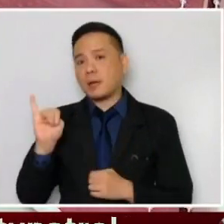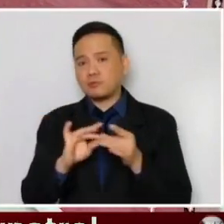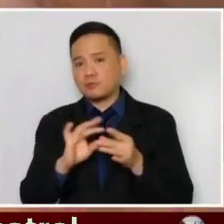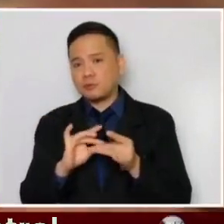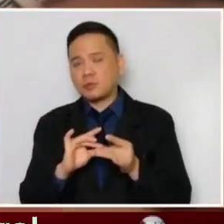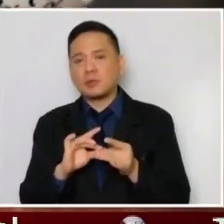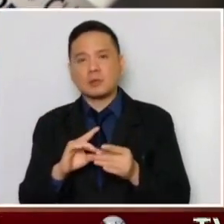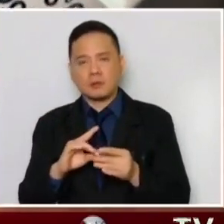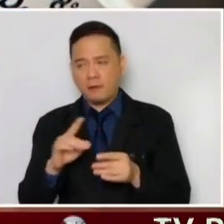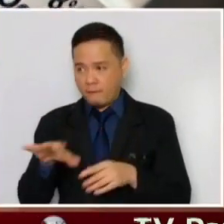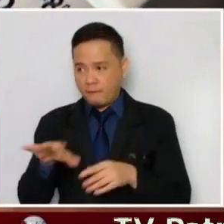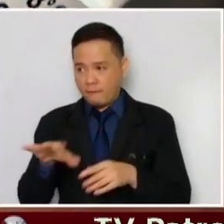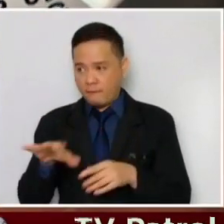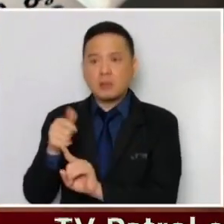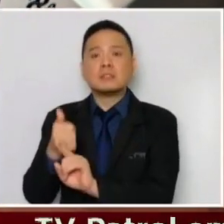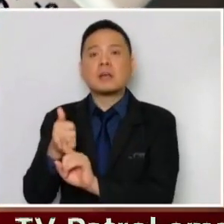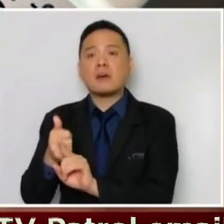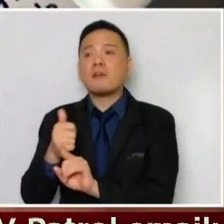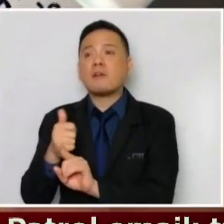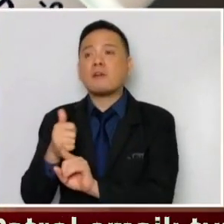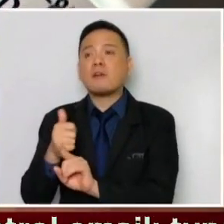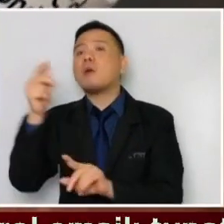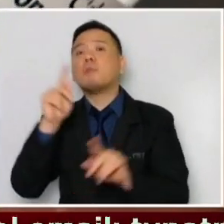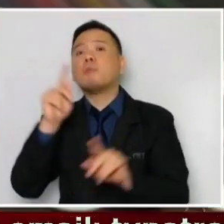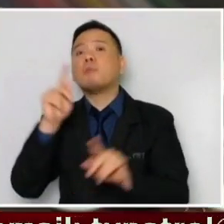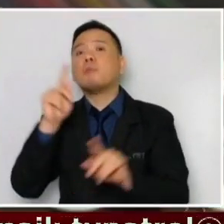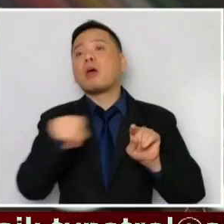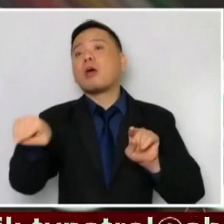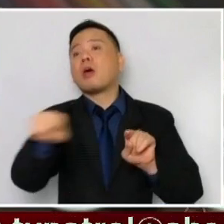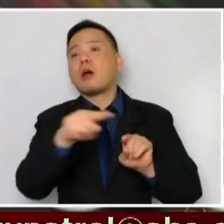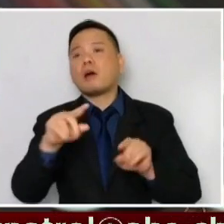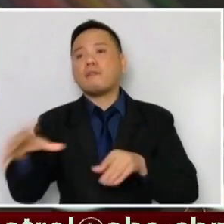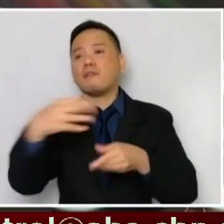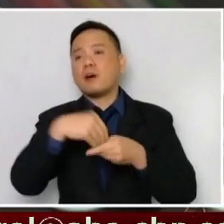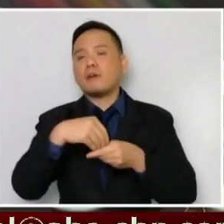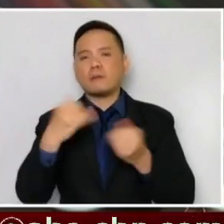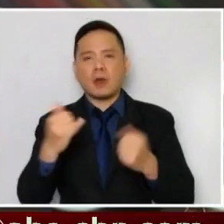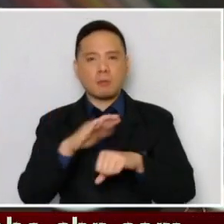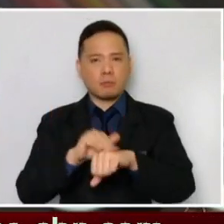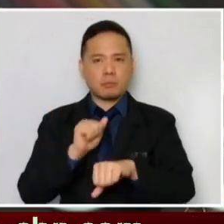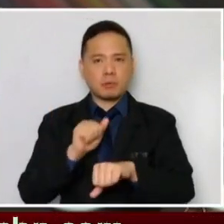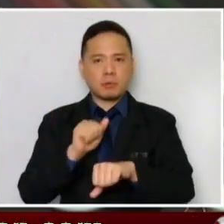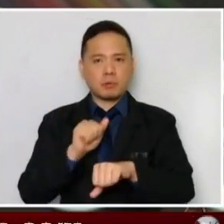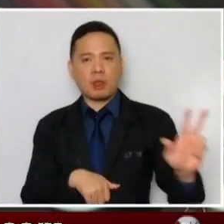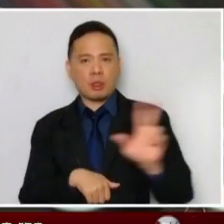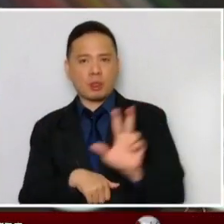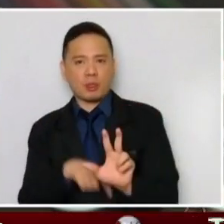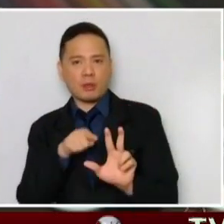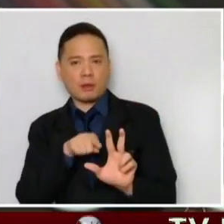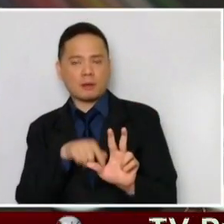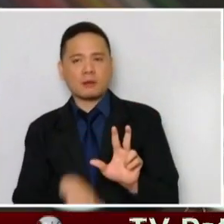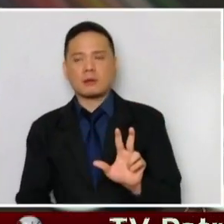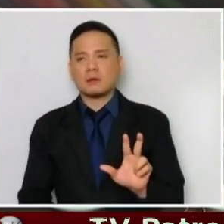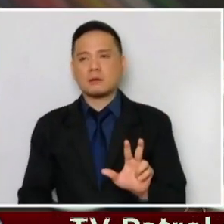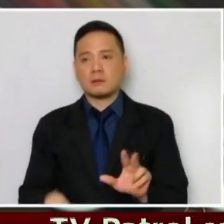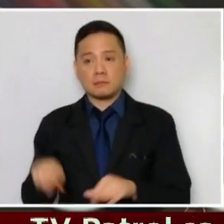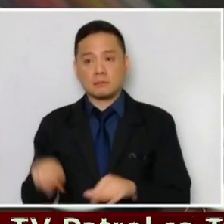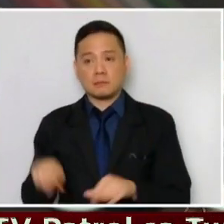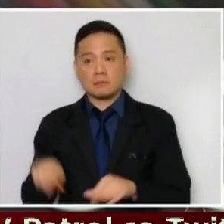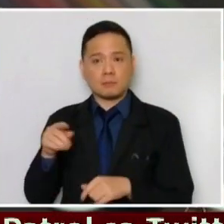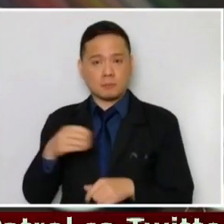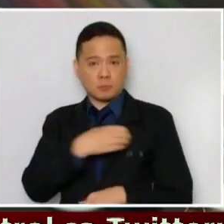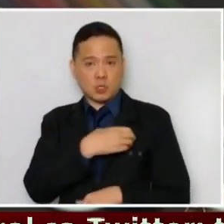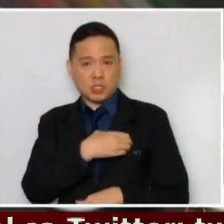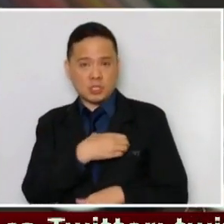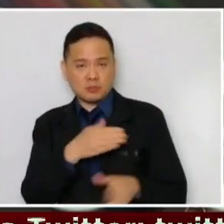si Saklolo. Ipapatawag naman ng tatlo umano niyang supplier. Nag-conduct kami ng surveillance dito sa mga sources